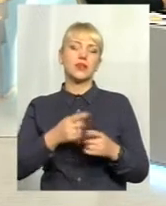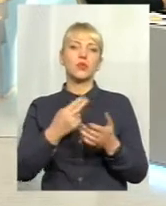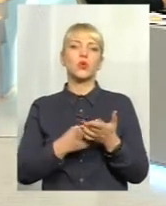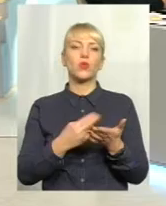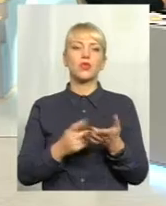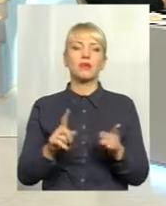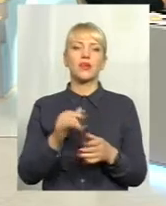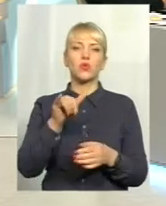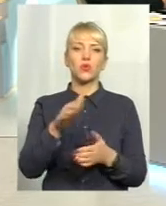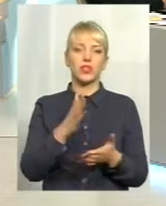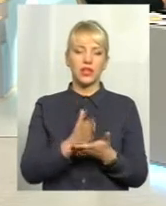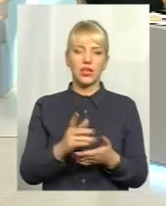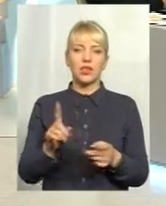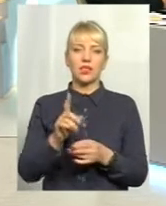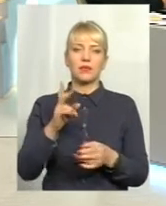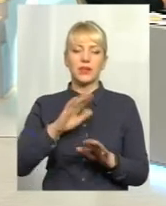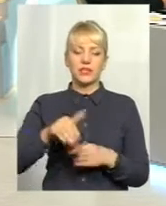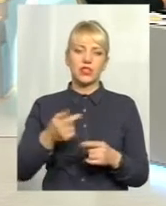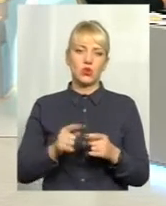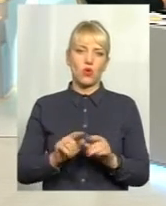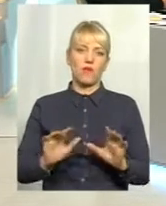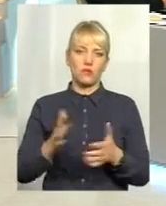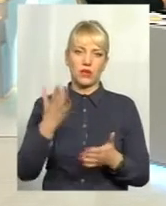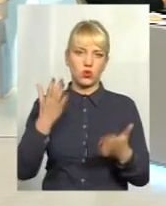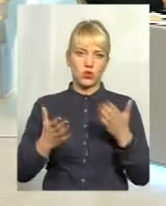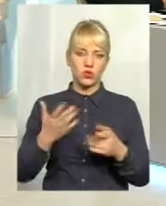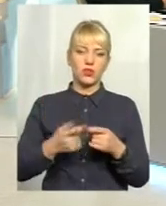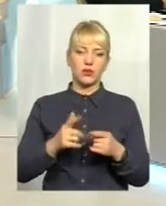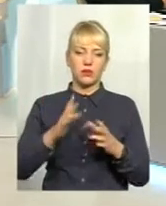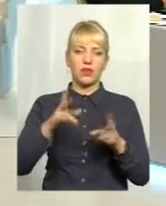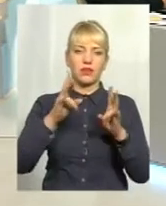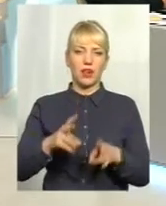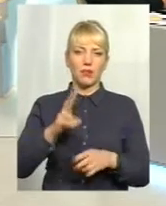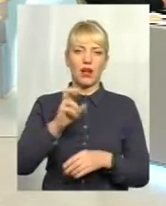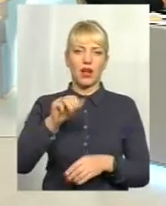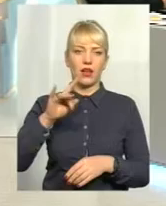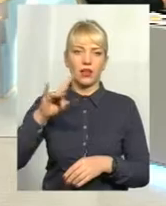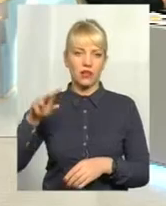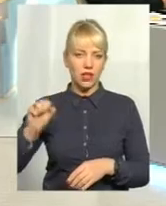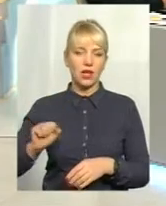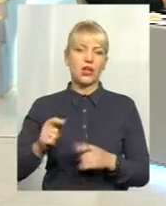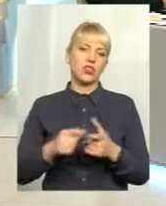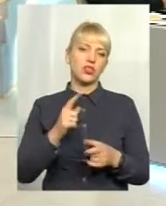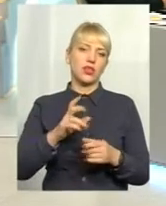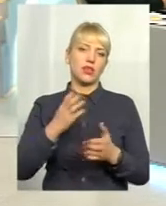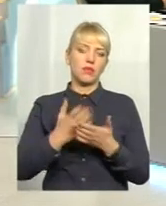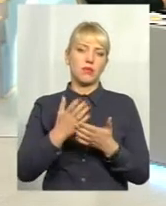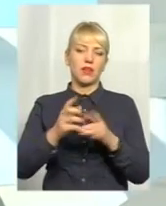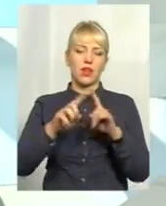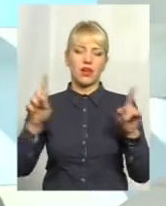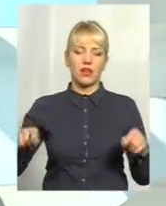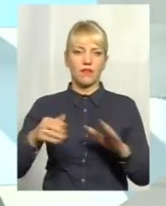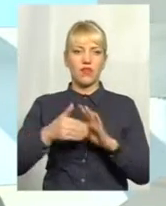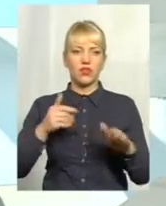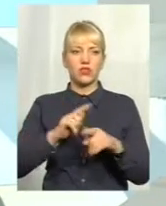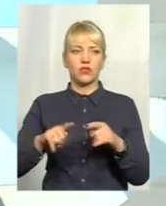ну, будуть наявні на після цього випадку. Якщо це буде травмкартка чи картка виїзду швидкої, ну, буде цей